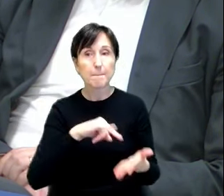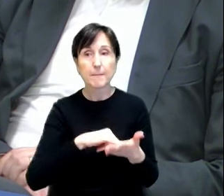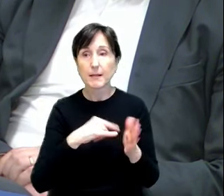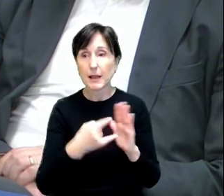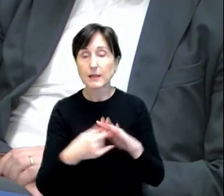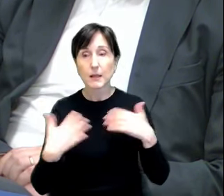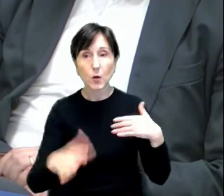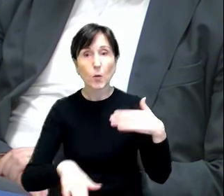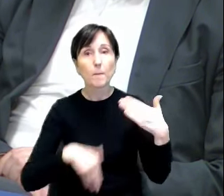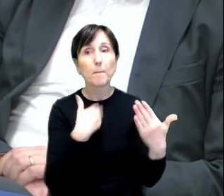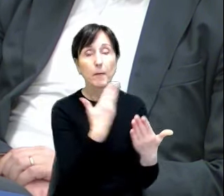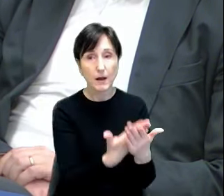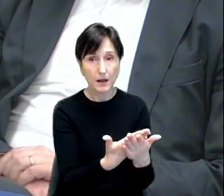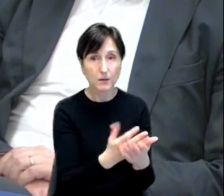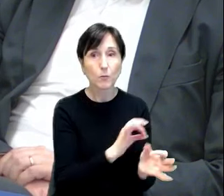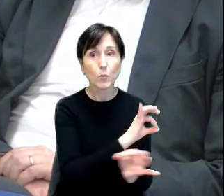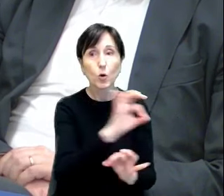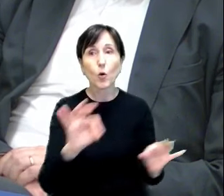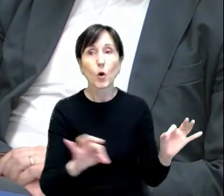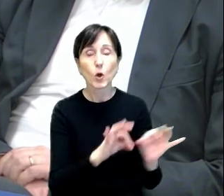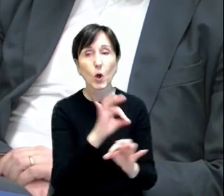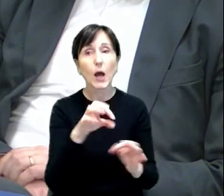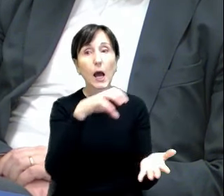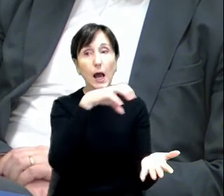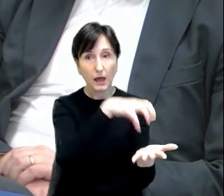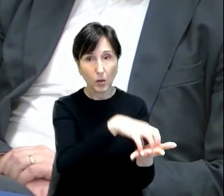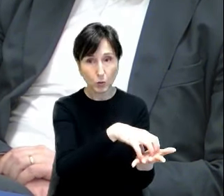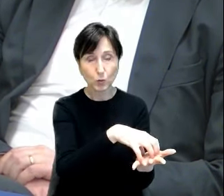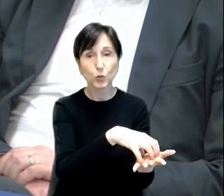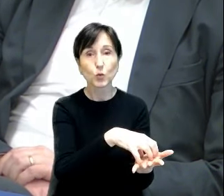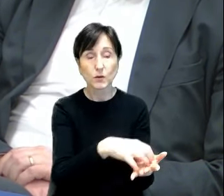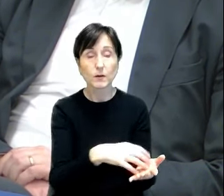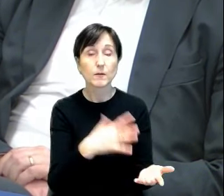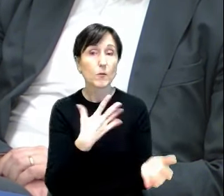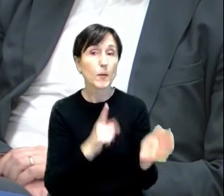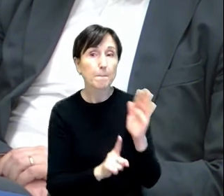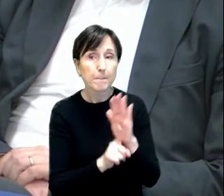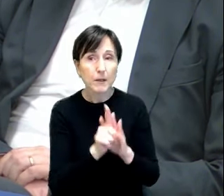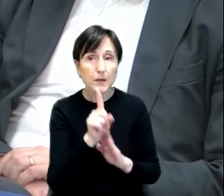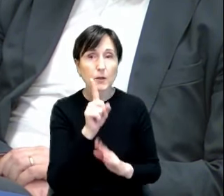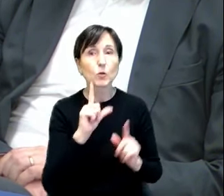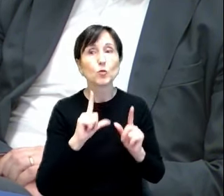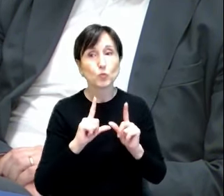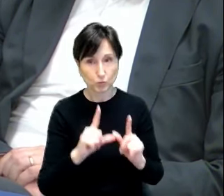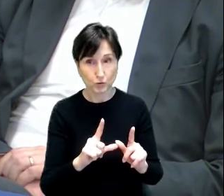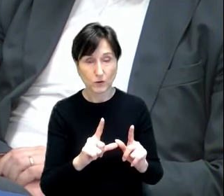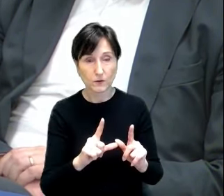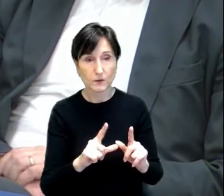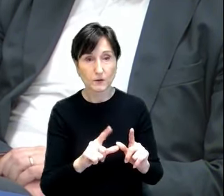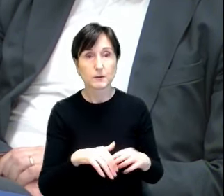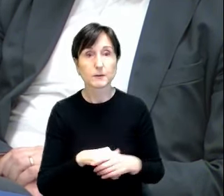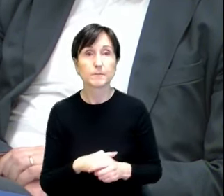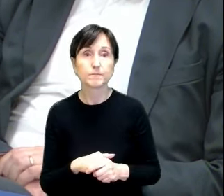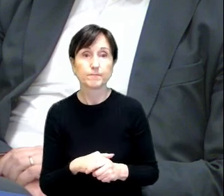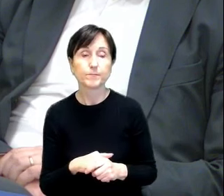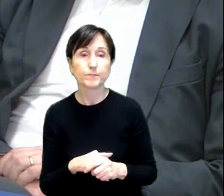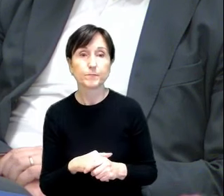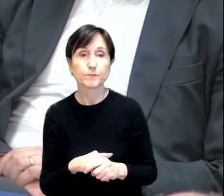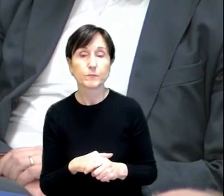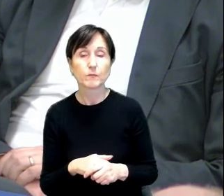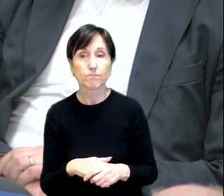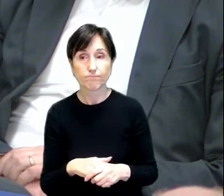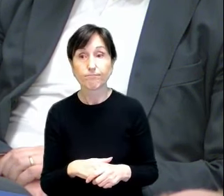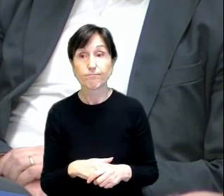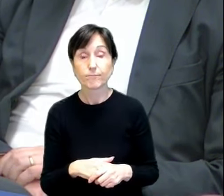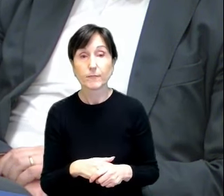projektų valdymo agentūrai tai buvo pagrindinis uždavinys tik įsikūrus tam centrui tai tai iš tikrųjų tuo labai